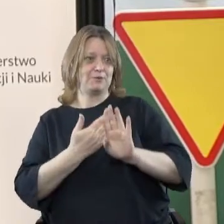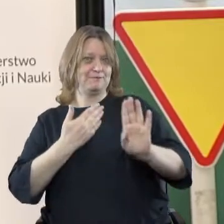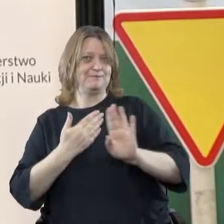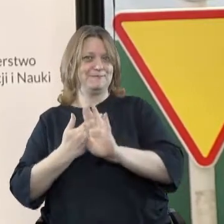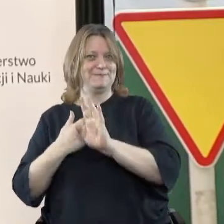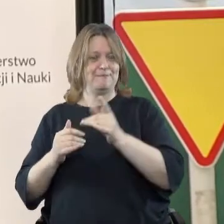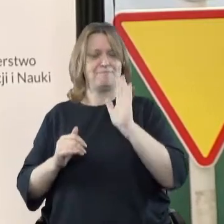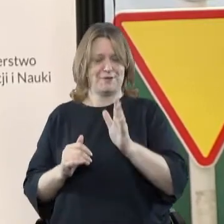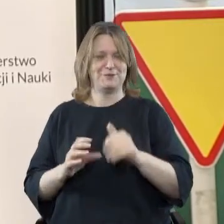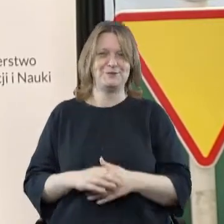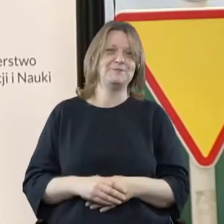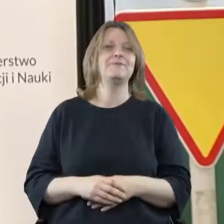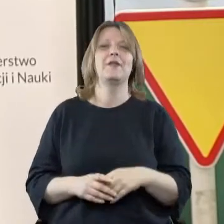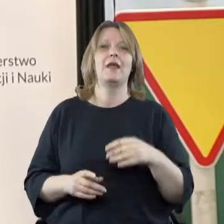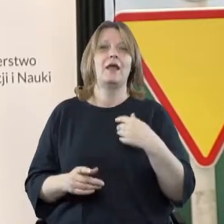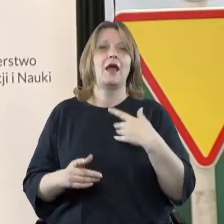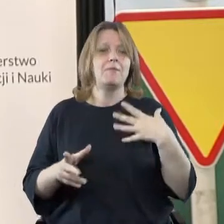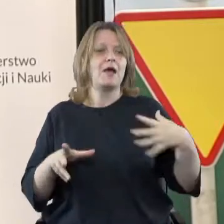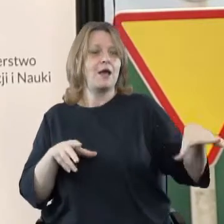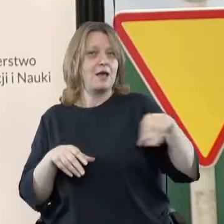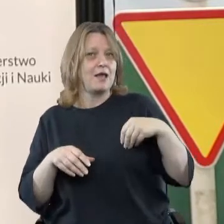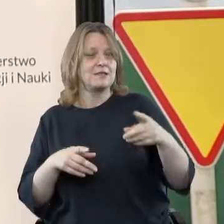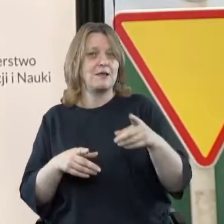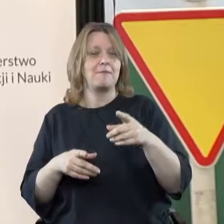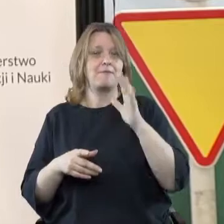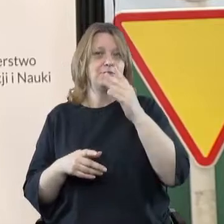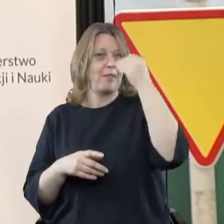chodzi. Chodzi o to, żebyśmy się uczyli z tym krokodylkiem